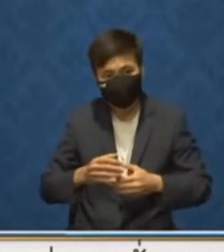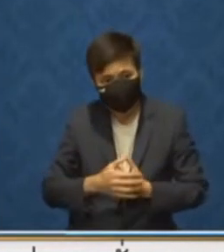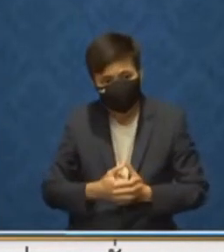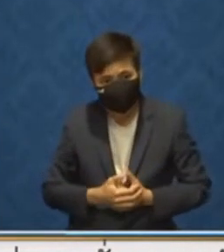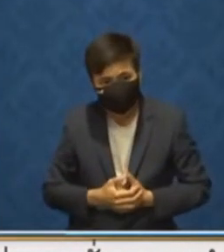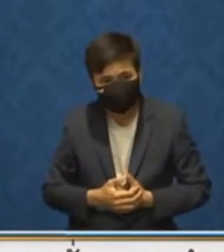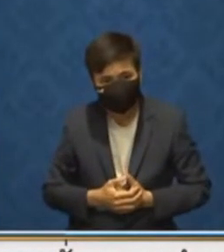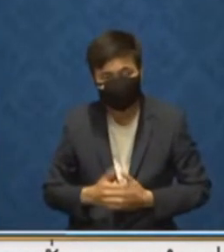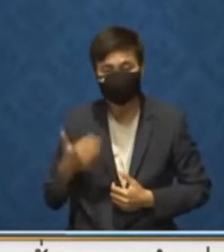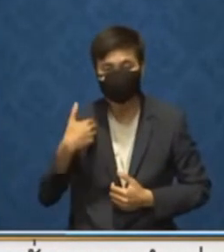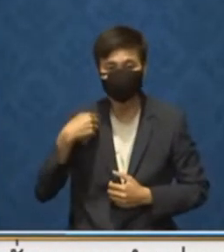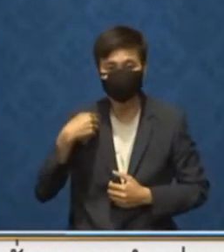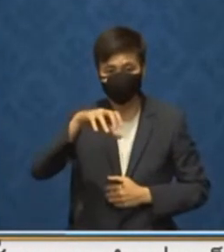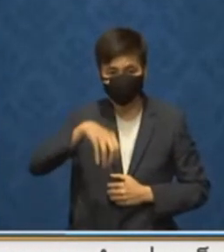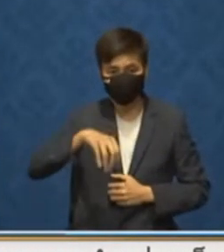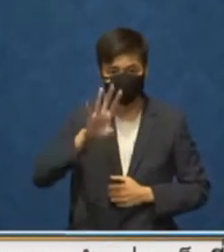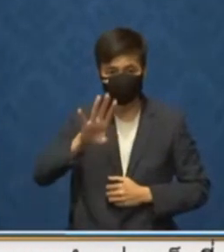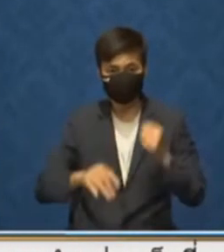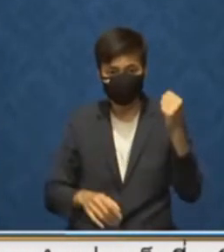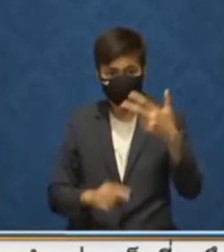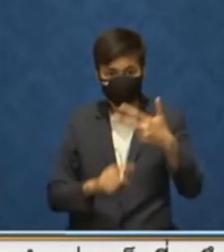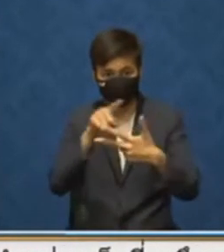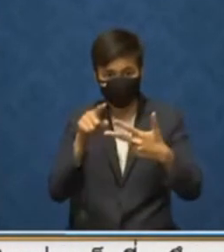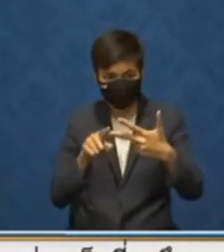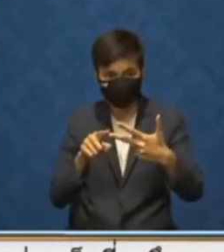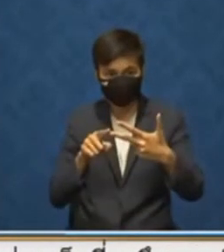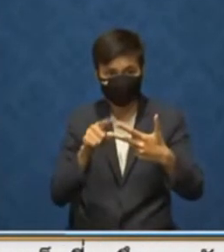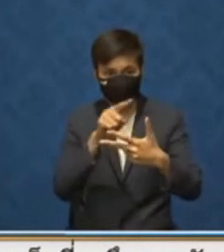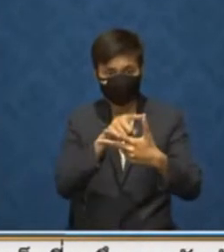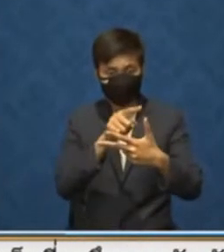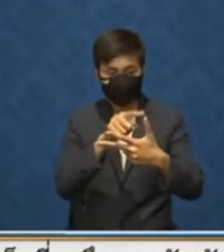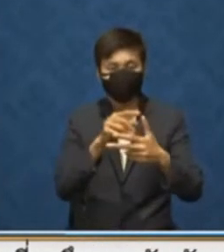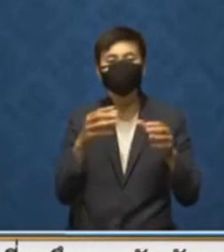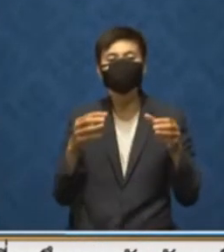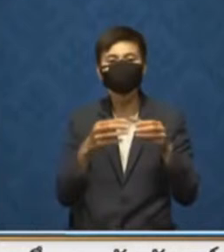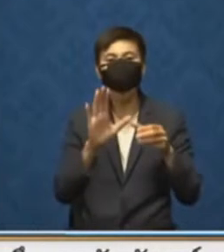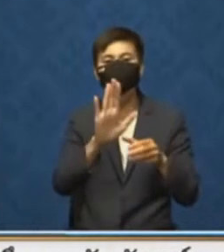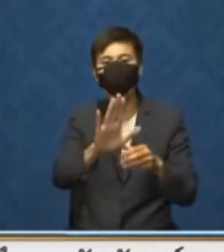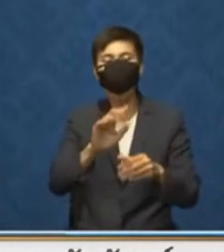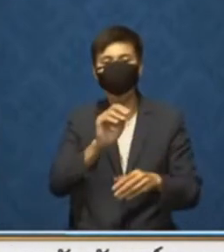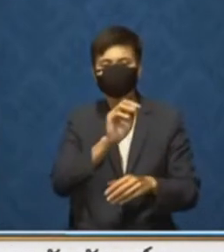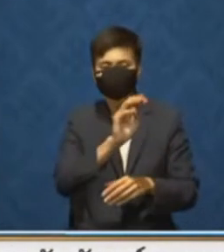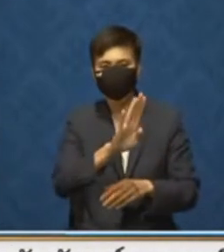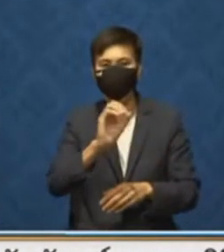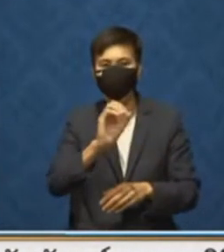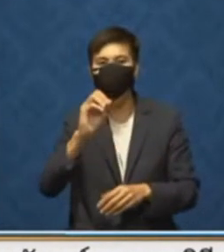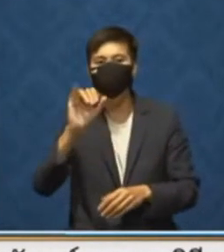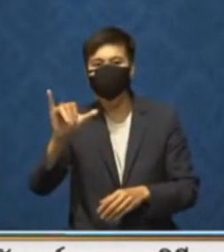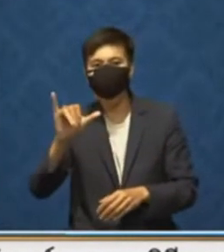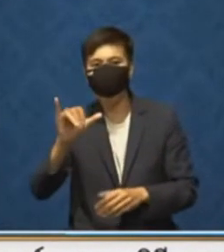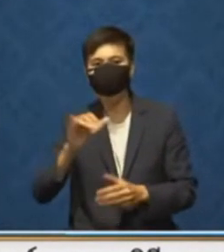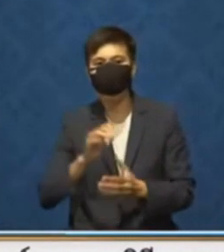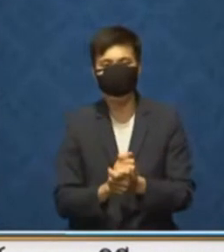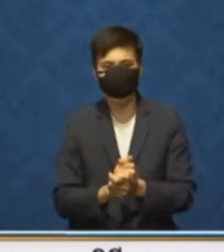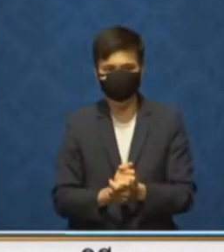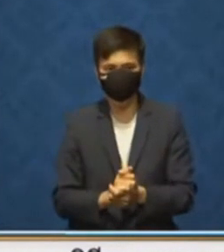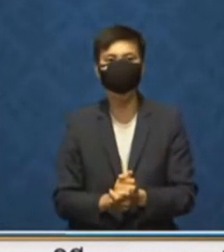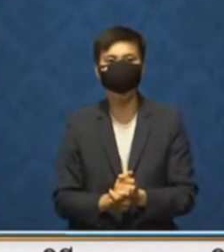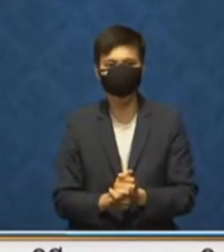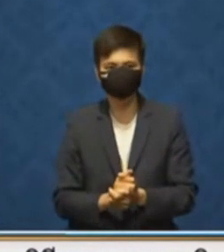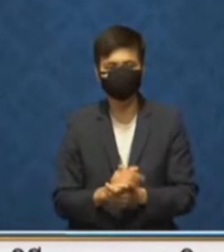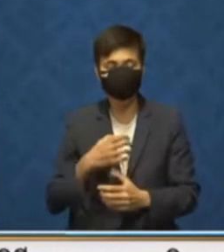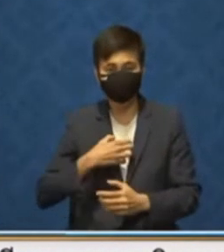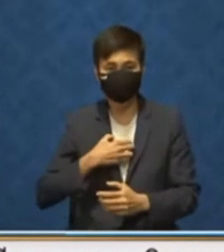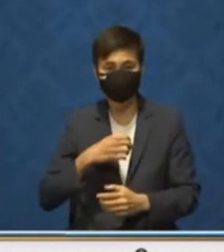3บริษัทเนี้ยโทรเลยครับพี่คือใครกลุ่มบอยทั้งสิ้นเลย 3บริษัทซูไปเลยนะกลุ่มบอยนี้นะครับอยากให้